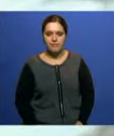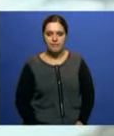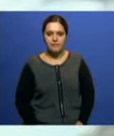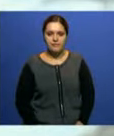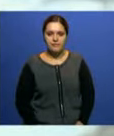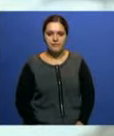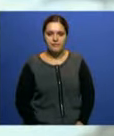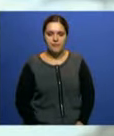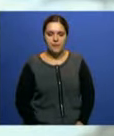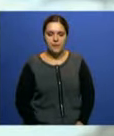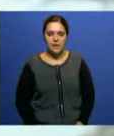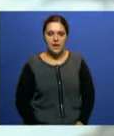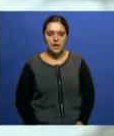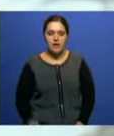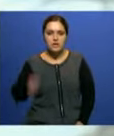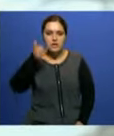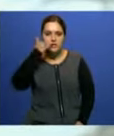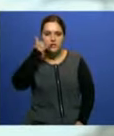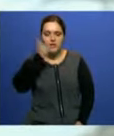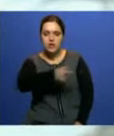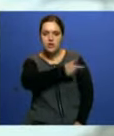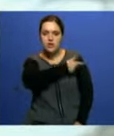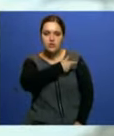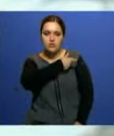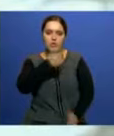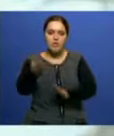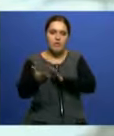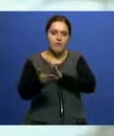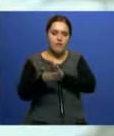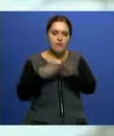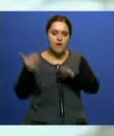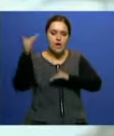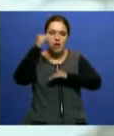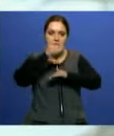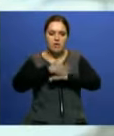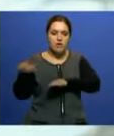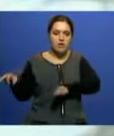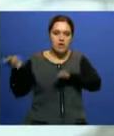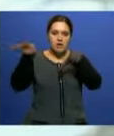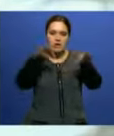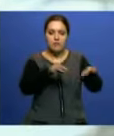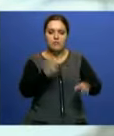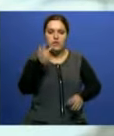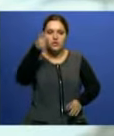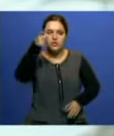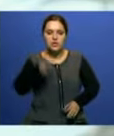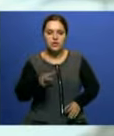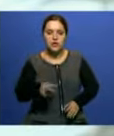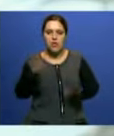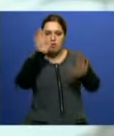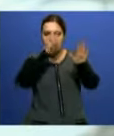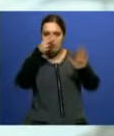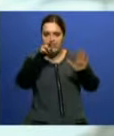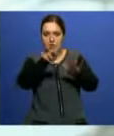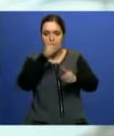звонок в дежурную часть дочь с поступил 2300 в район действие выехала дежурная группа из трех человек из-за густого тумана